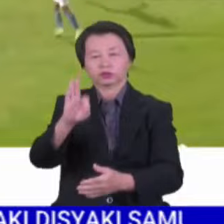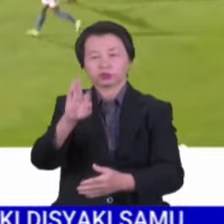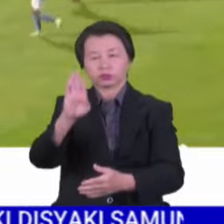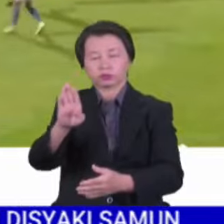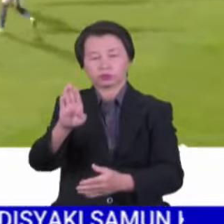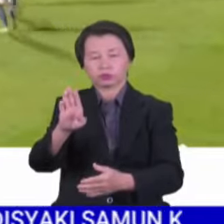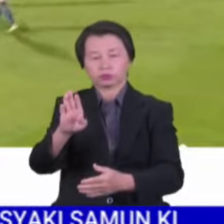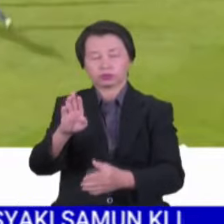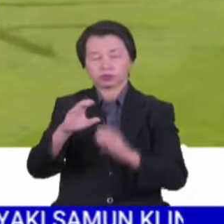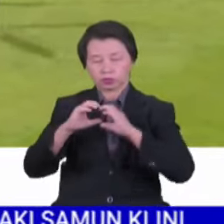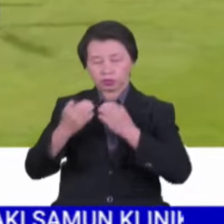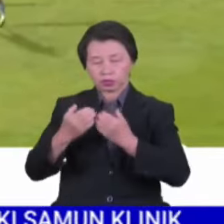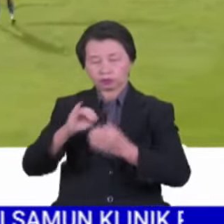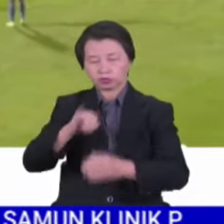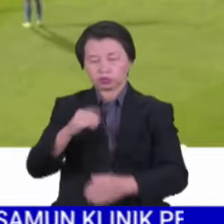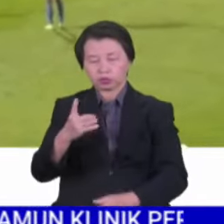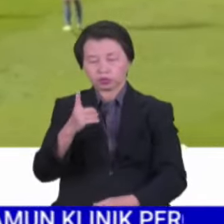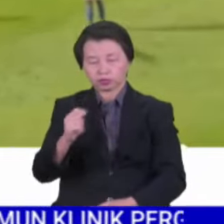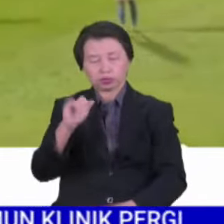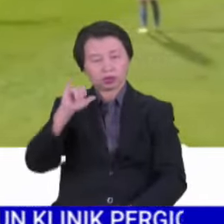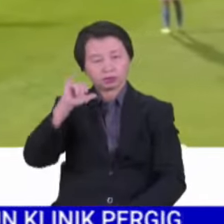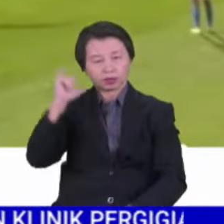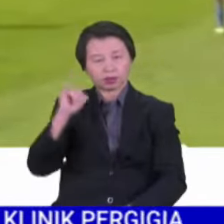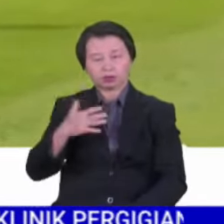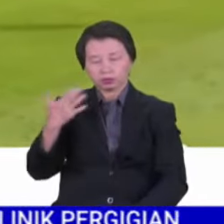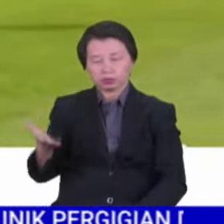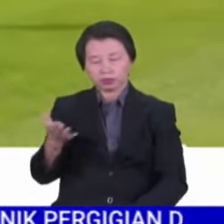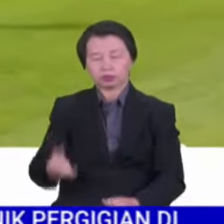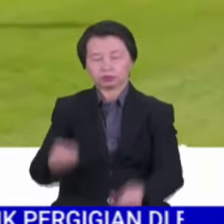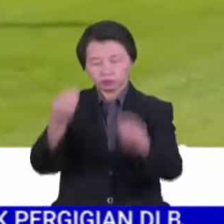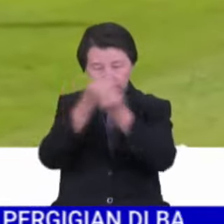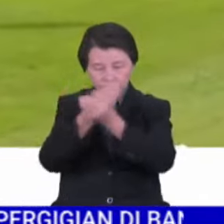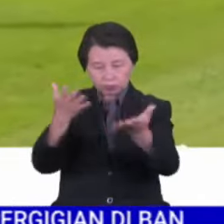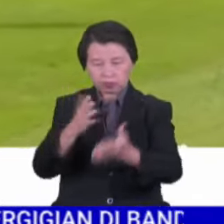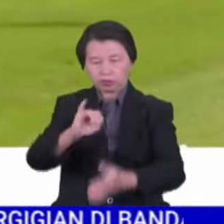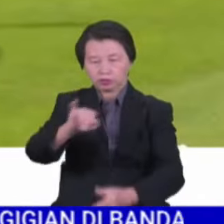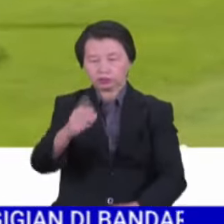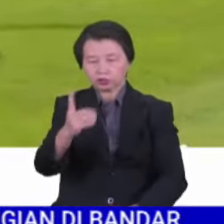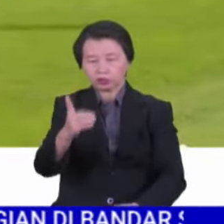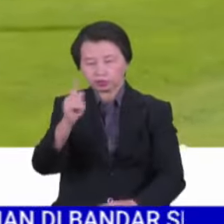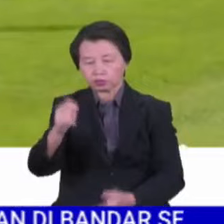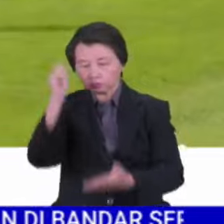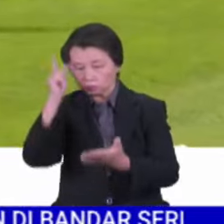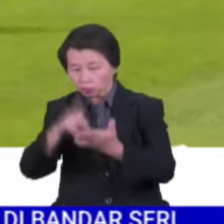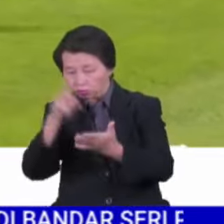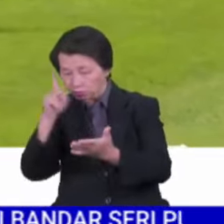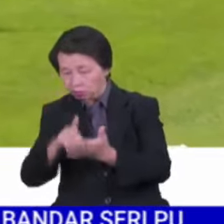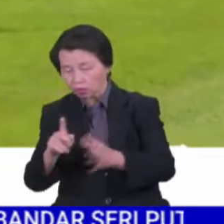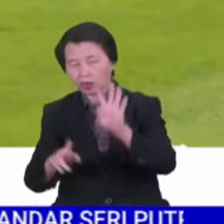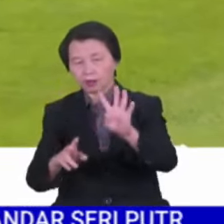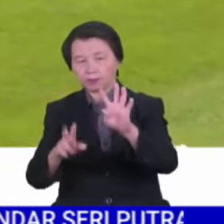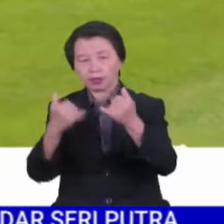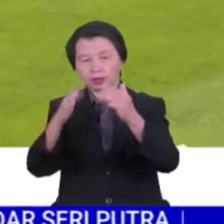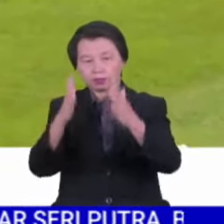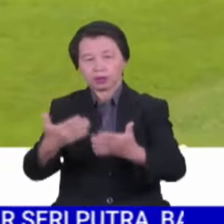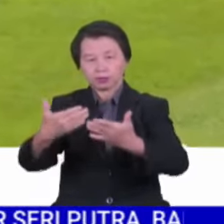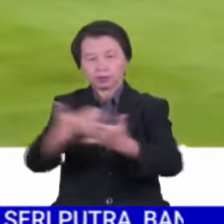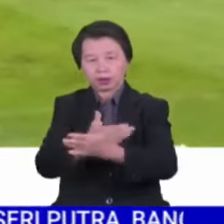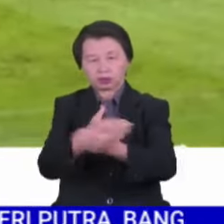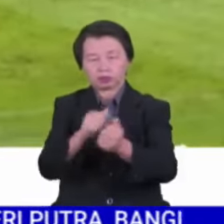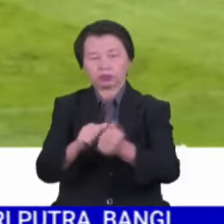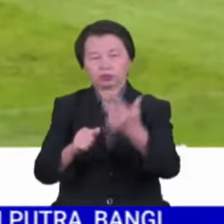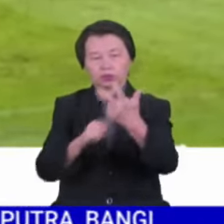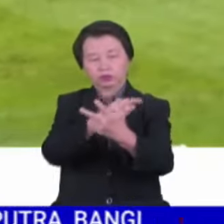di Facebook resmi Club itu pada semalam beliau turut memaklumkan jadi kita telah mengenal pasti 4 pemain baru dengan